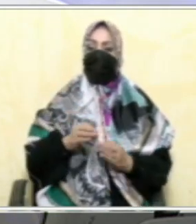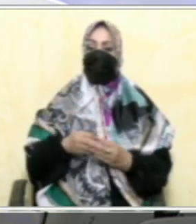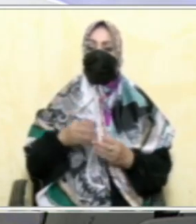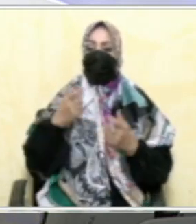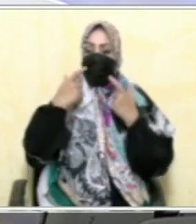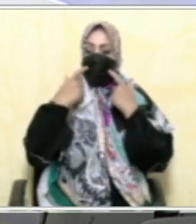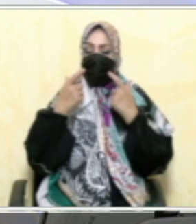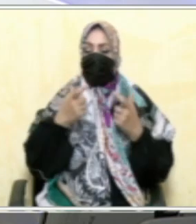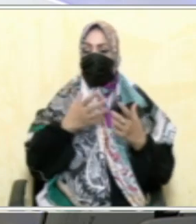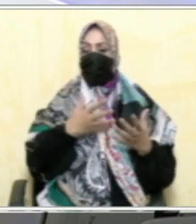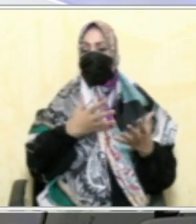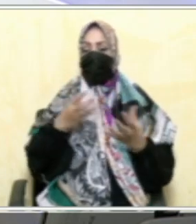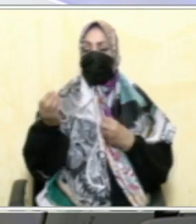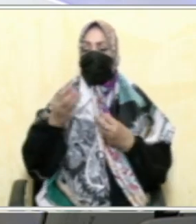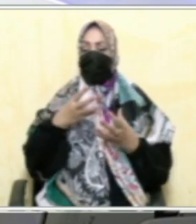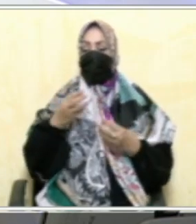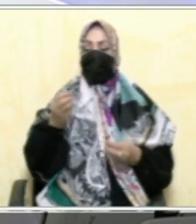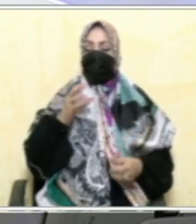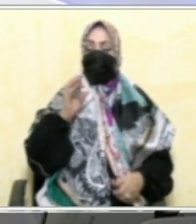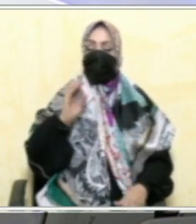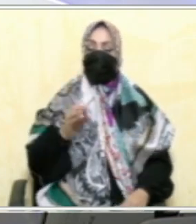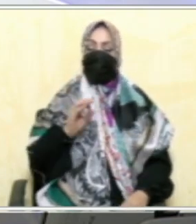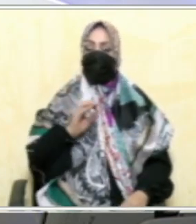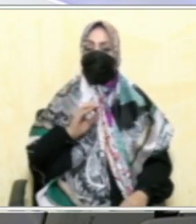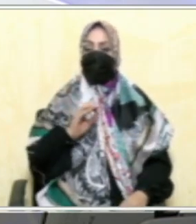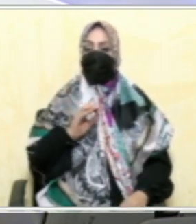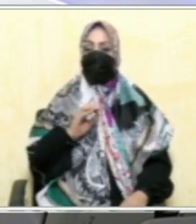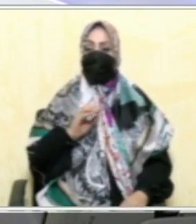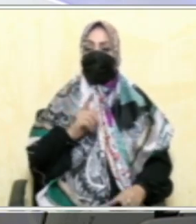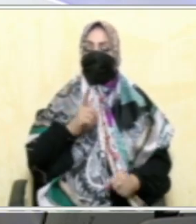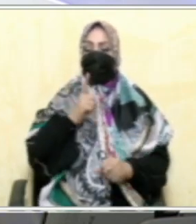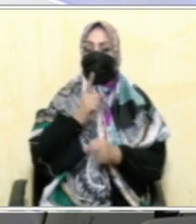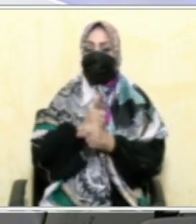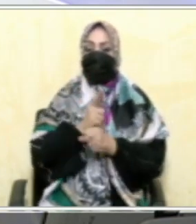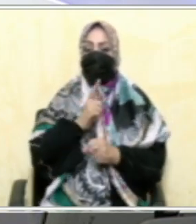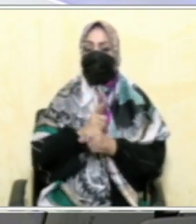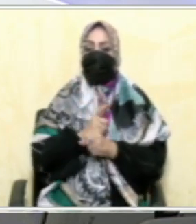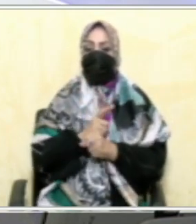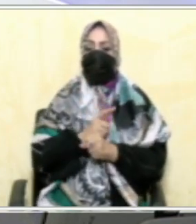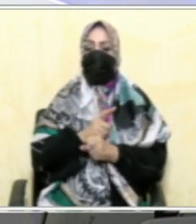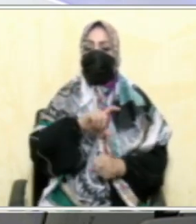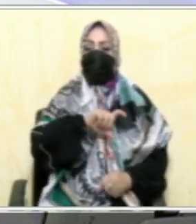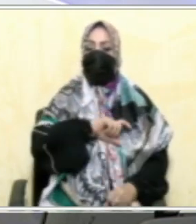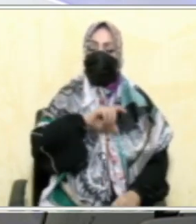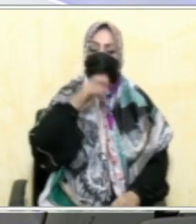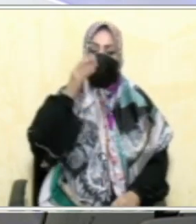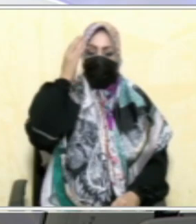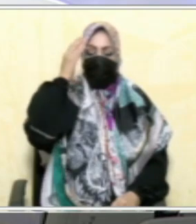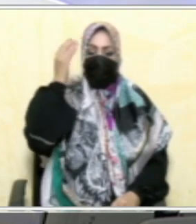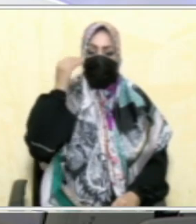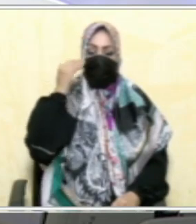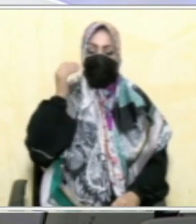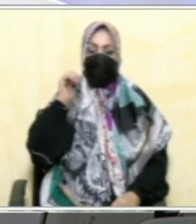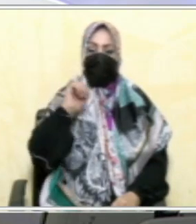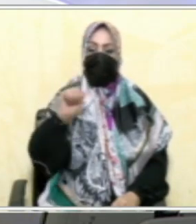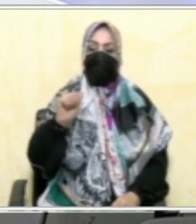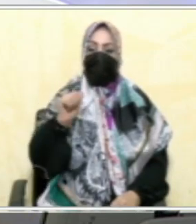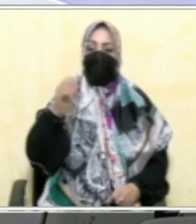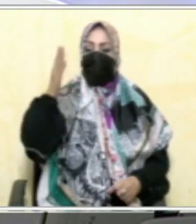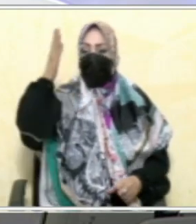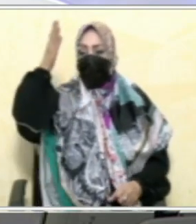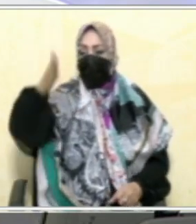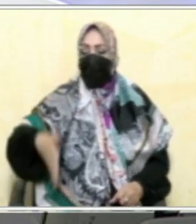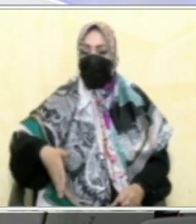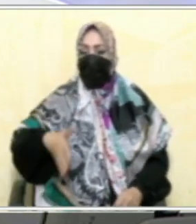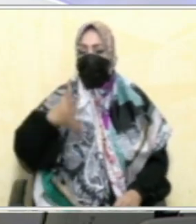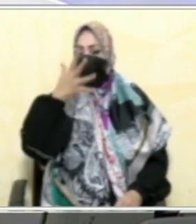هذا لا يجعل ذريعة إلى أن الابن والطالب يضيع بين أب لا يريد أن يسأل